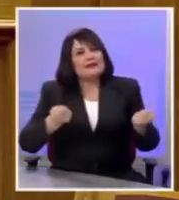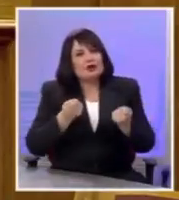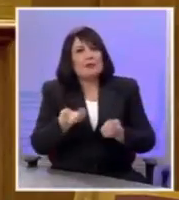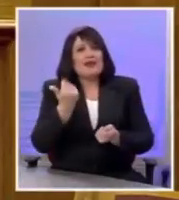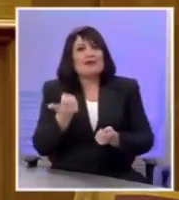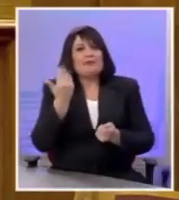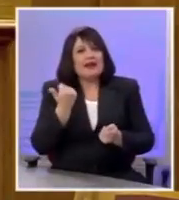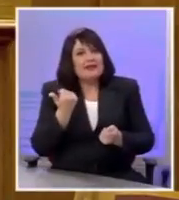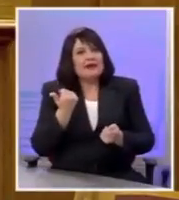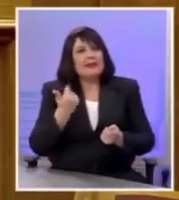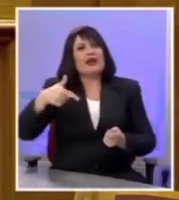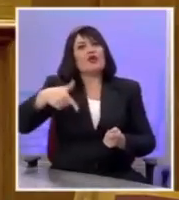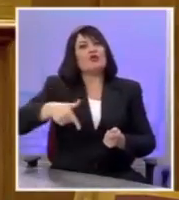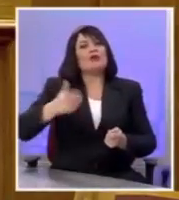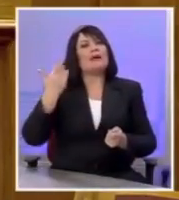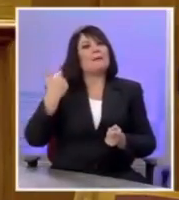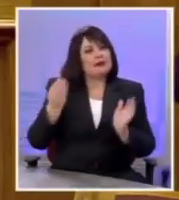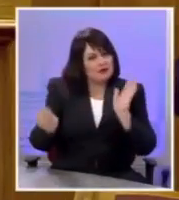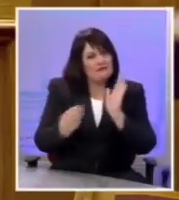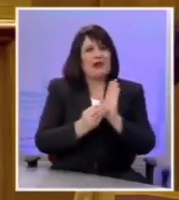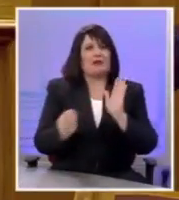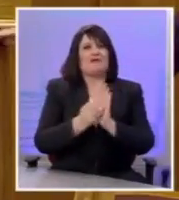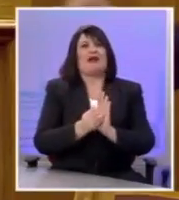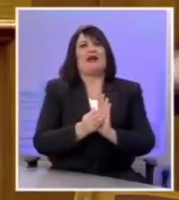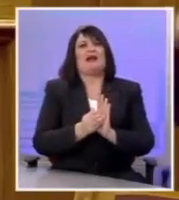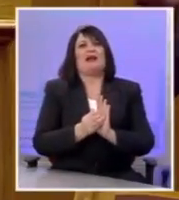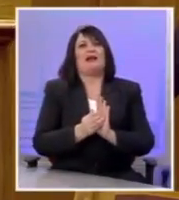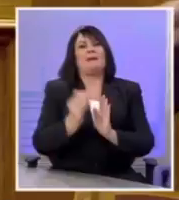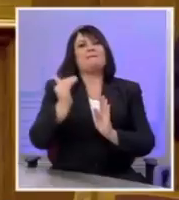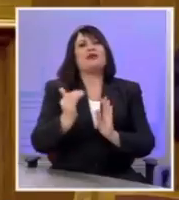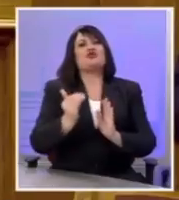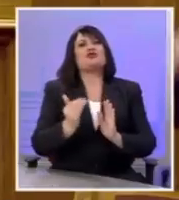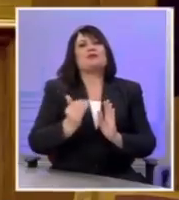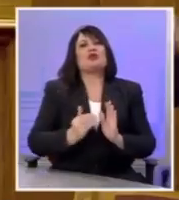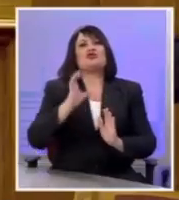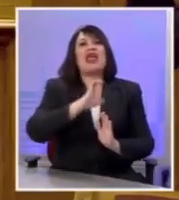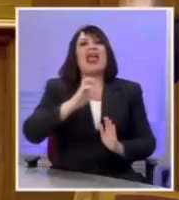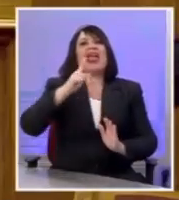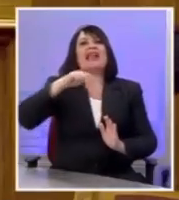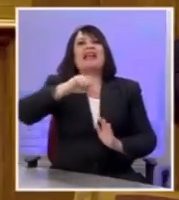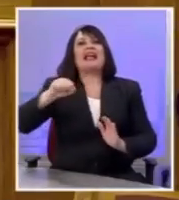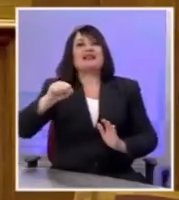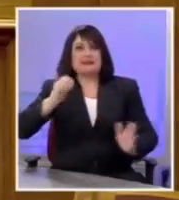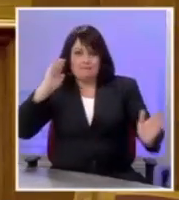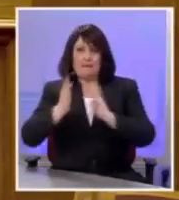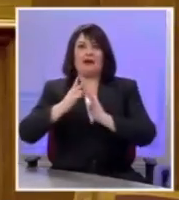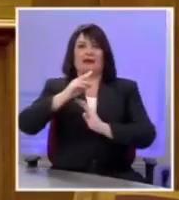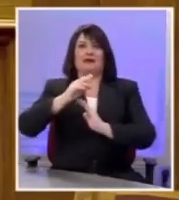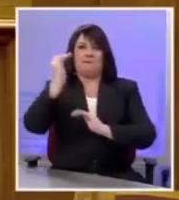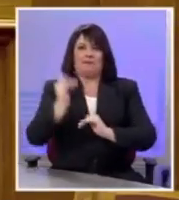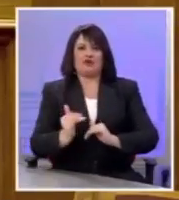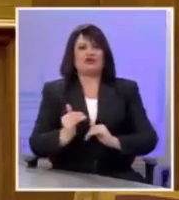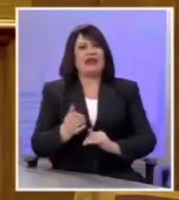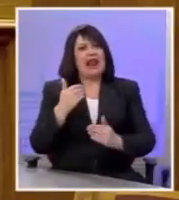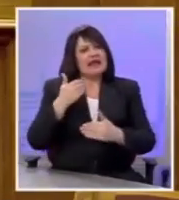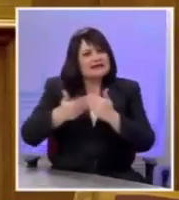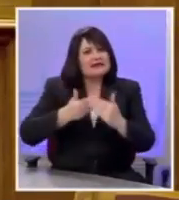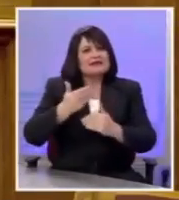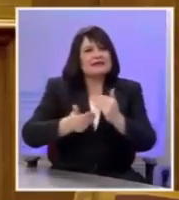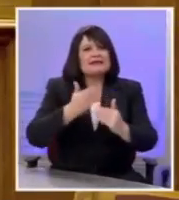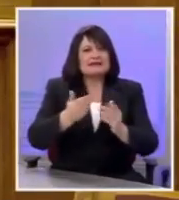αυτό στο Γιούνκερ. Όπως δεν υπήρχε σταδιακό και η μείωση του ΕΚΑΣ. Έπρεπε αμέσως να μειωθεί. Αυτό κάναμε